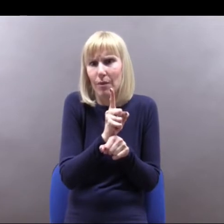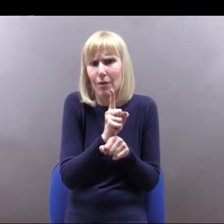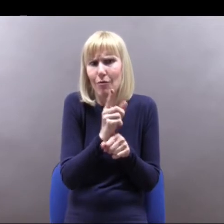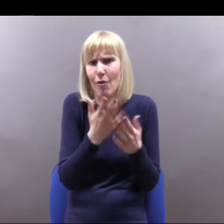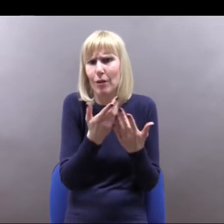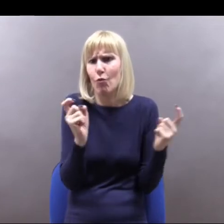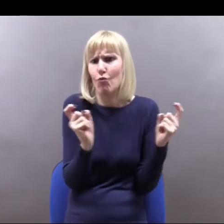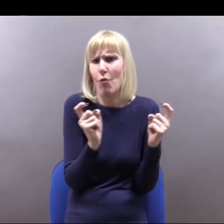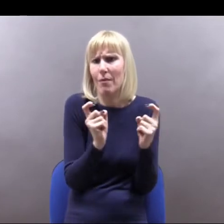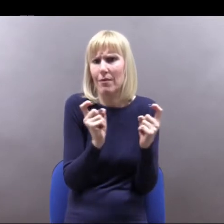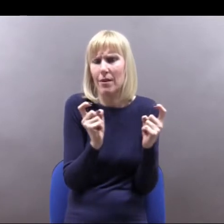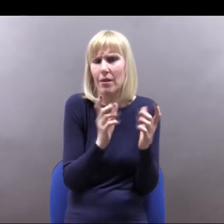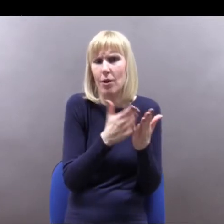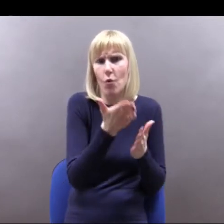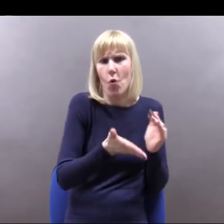na...